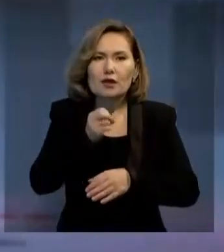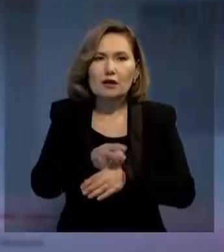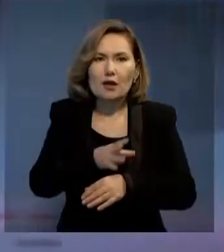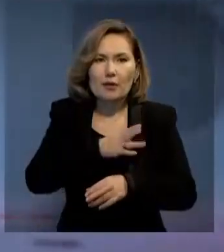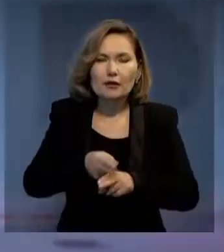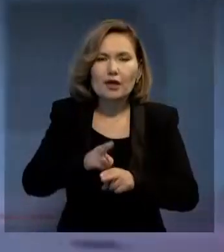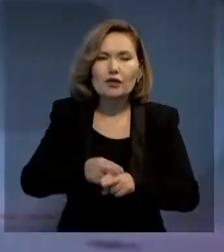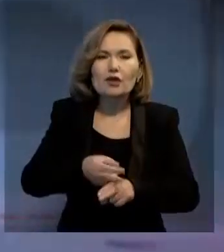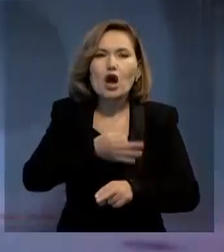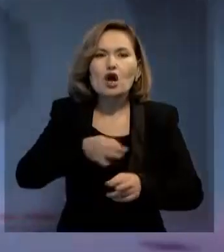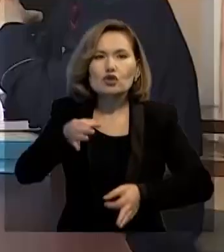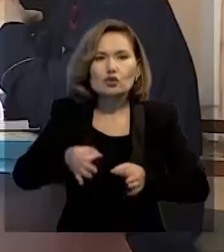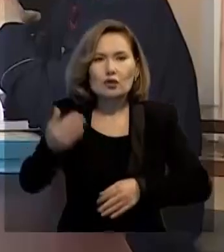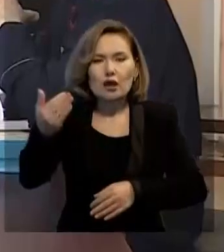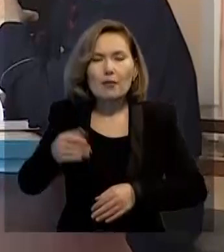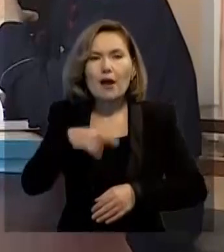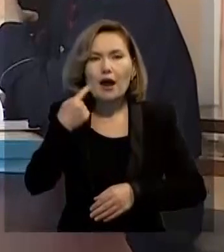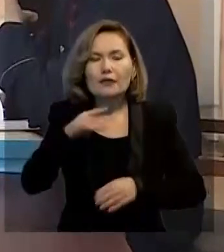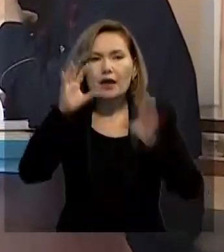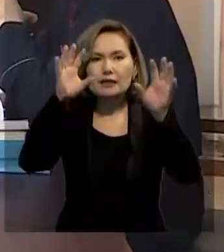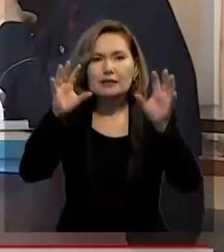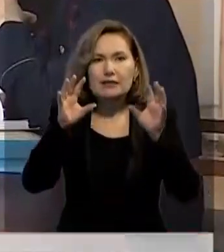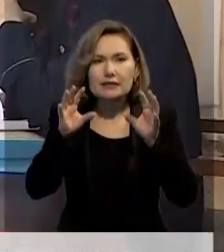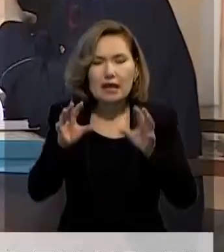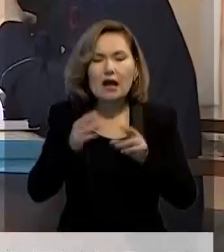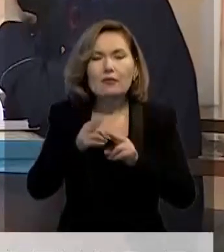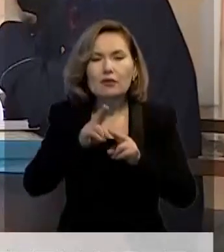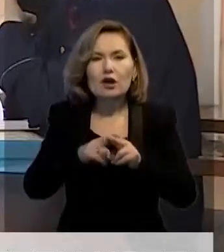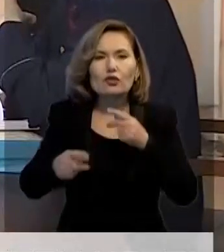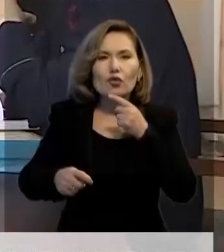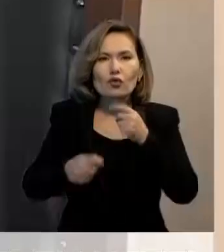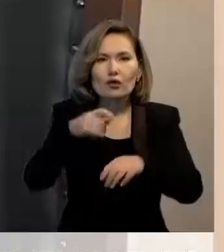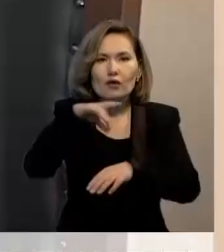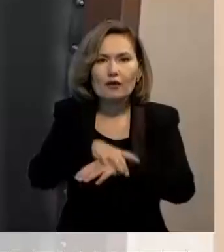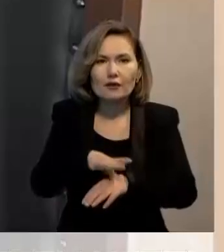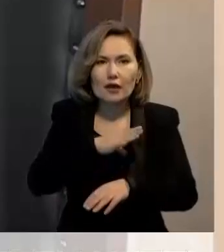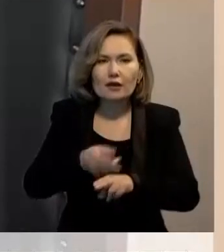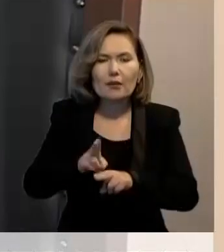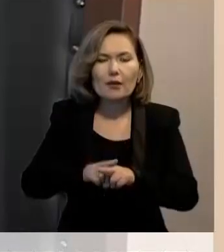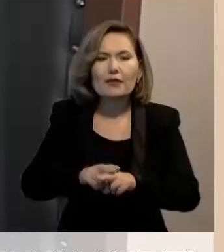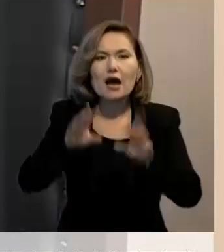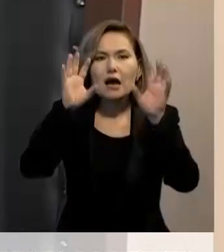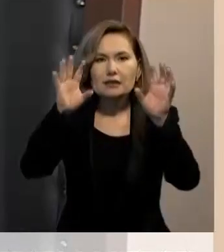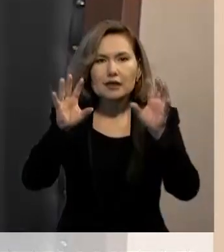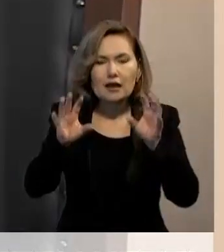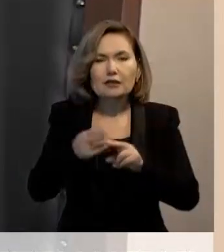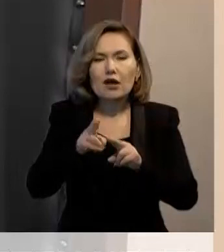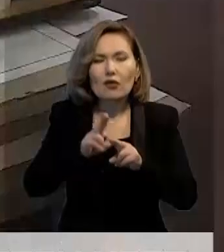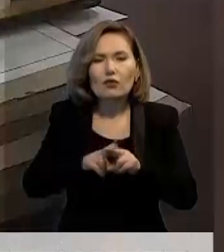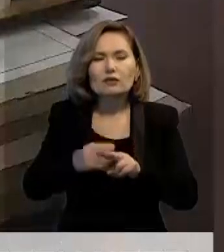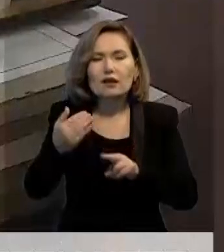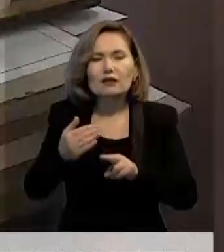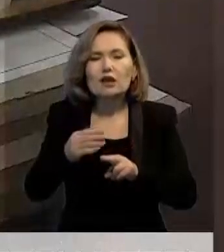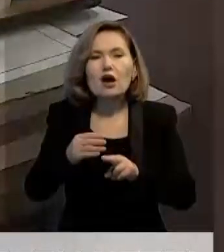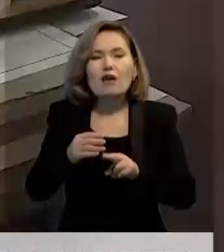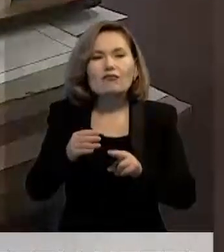мәлімдеді. Судьялардың айтуынша, олар заң талаптарын біле тұра істі қарау кезінде заңды өрескел бұзған. Тіпті заңды дұрыс білмеу деректері де